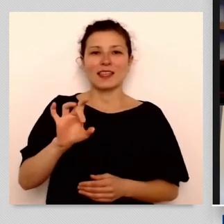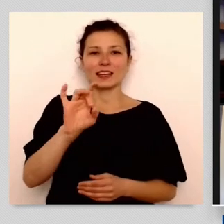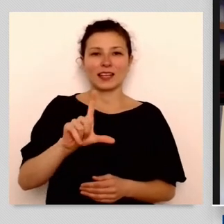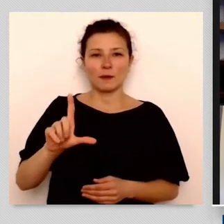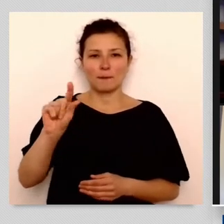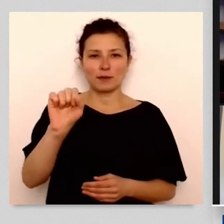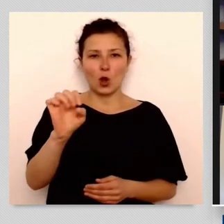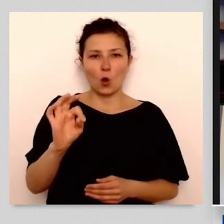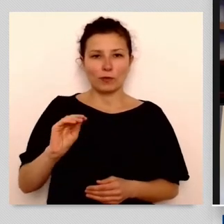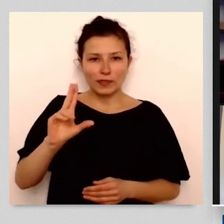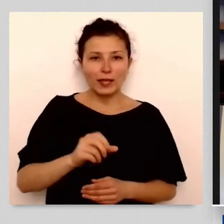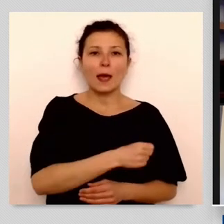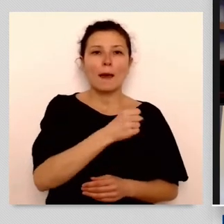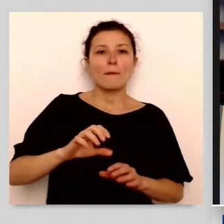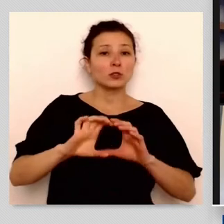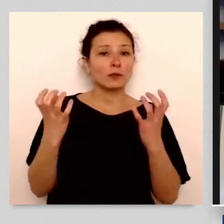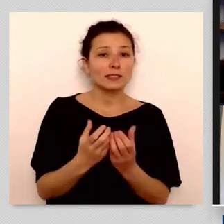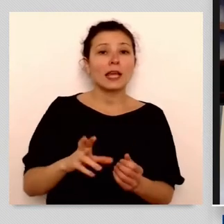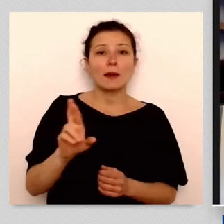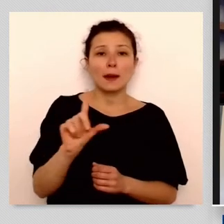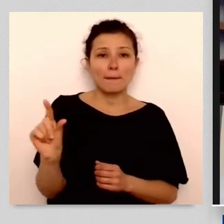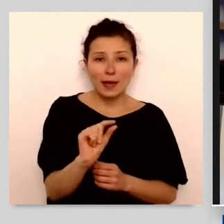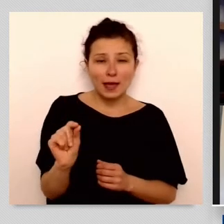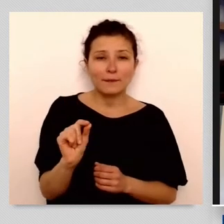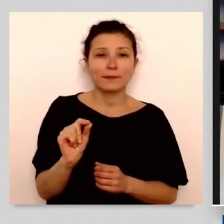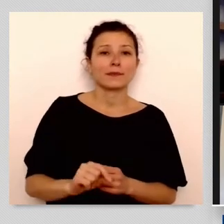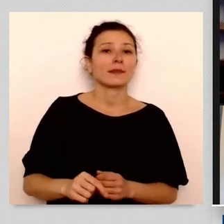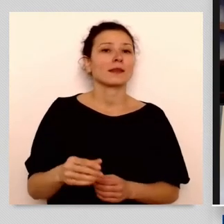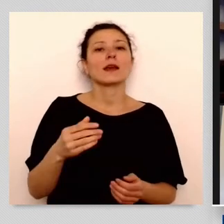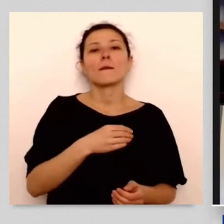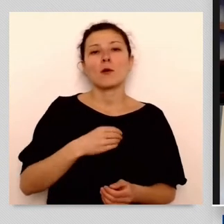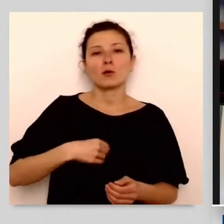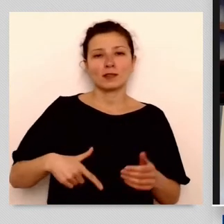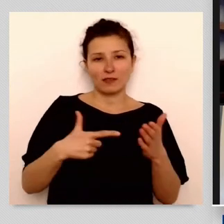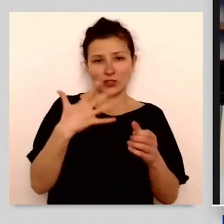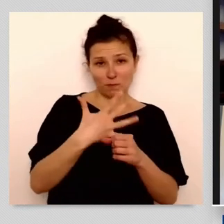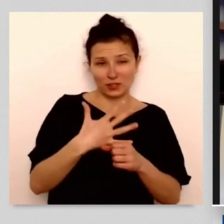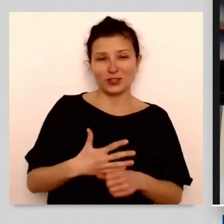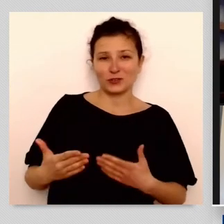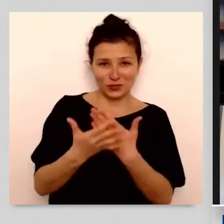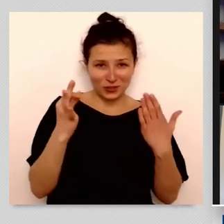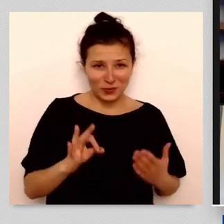Gill-Piątek, posłanka na Sejm Rzeczypospolitej, Polska 2050. Dzień dobry.